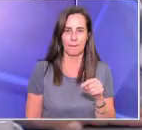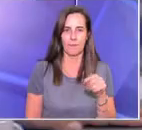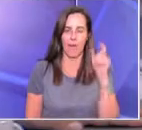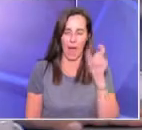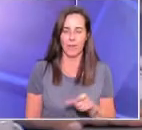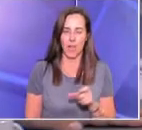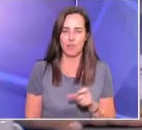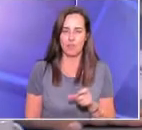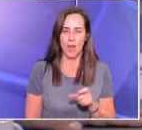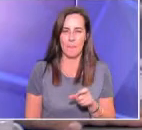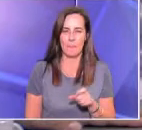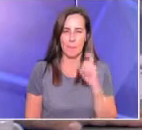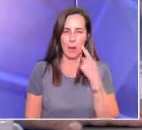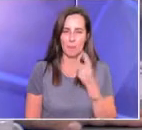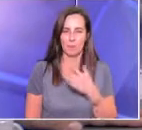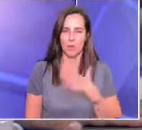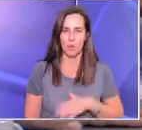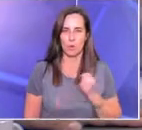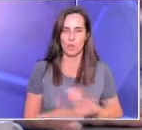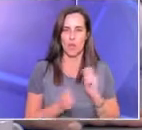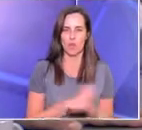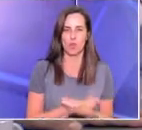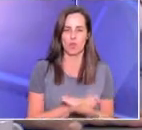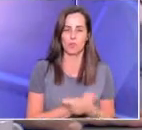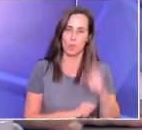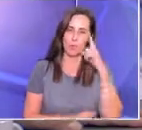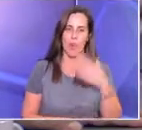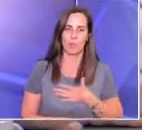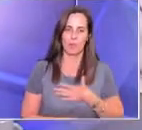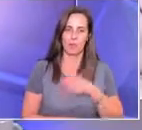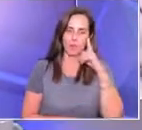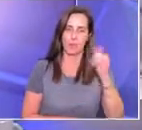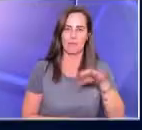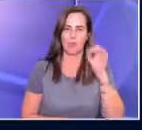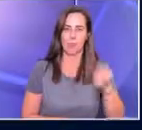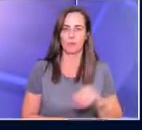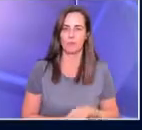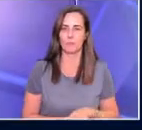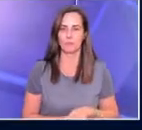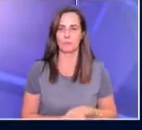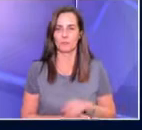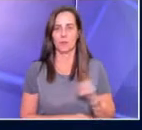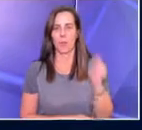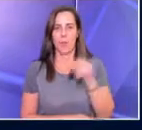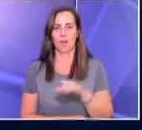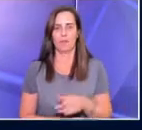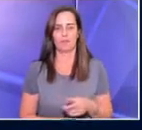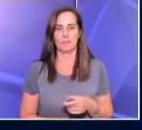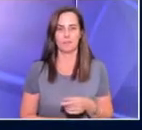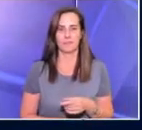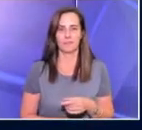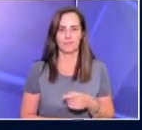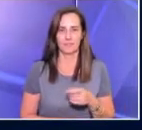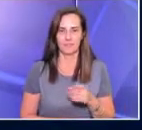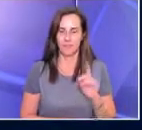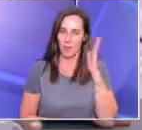הציבור, כנראה הציבור אמרת גם, רוצה לעשות את השינוי הזה. זו דעתי, ואני חושב שהוא כן יבחר. אני הולך להגיד משהו. בכל מקרה הוא בא. הנה, עוד הבטחה. ברור. מה אתה